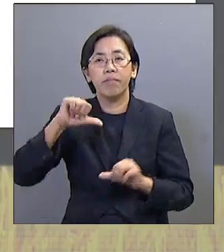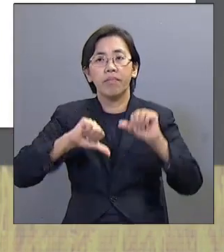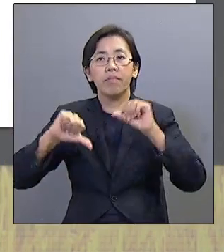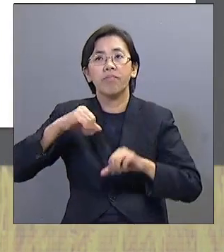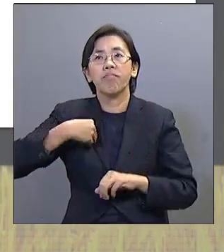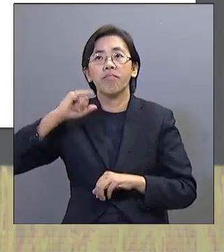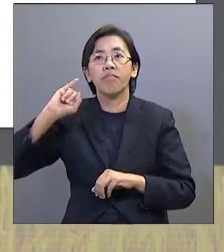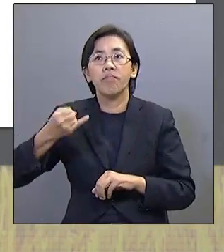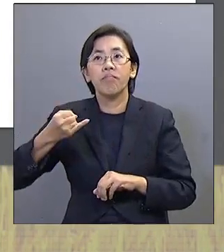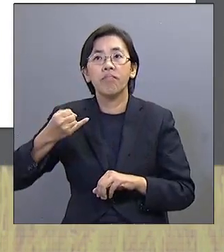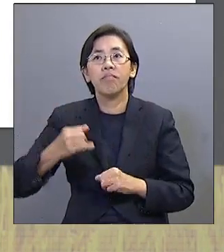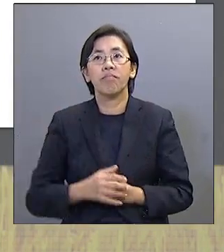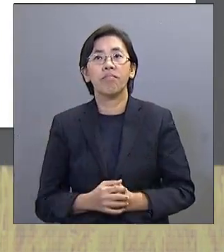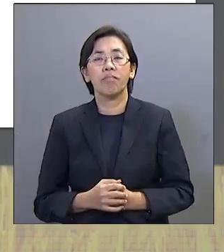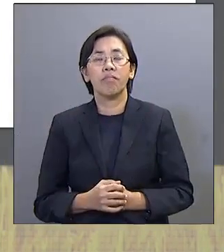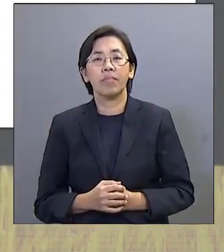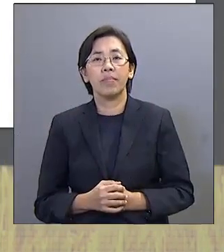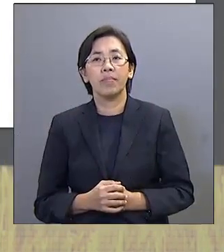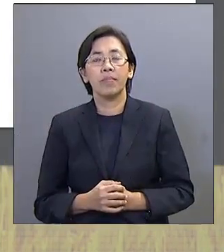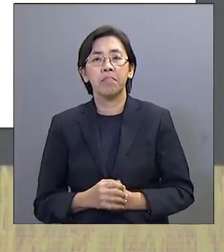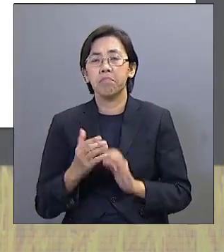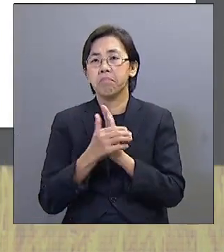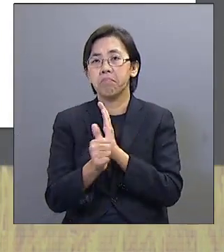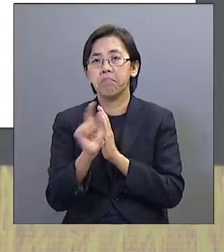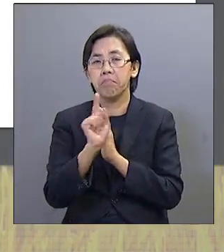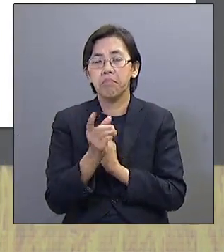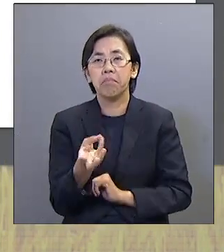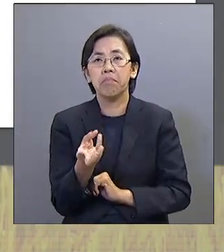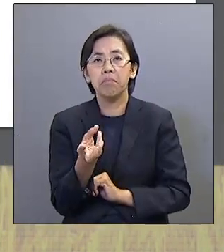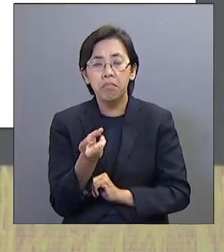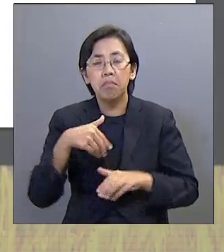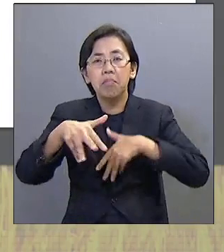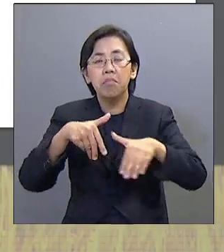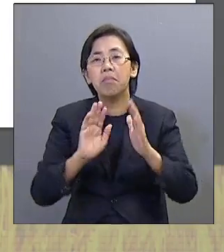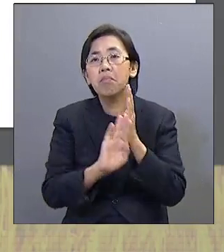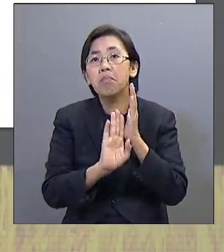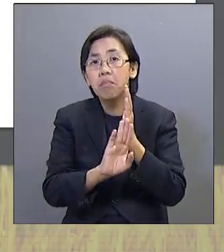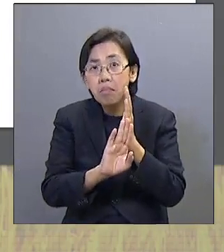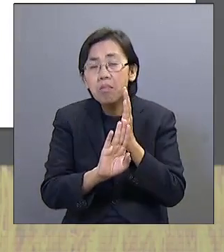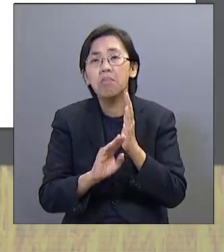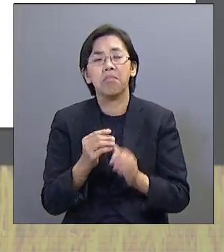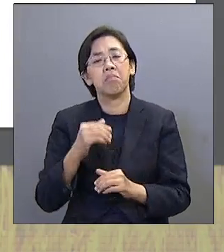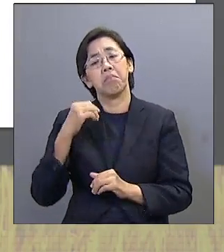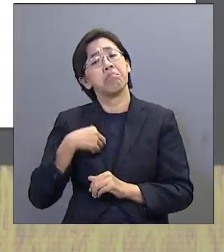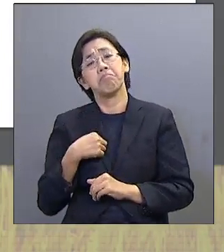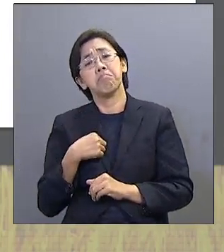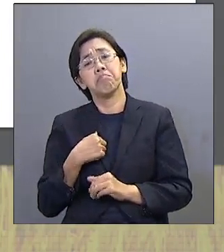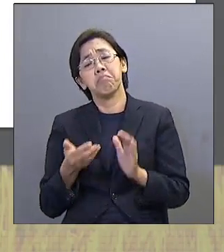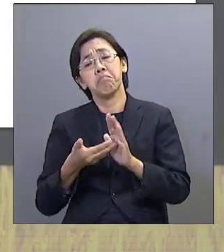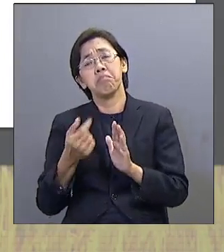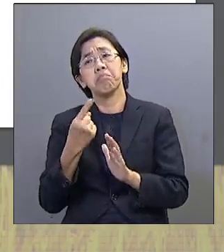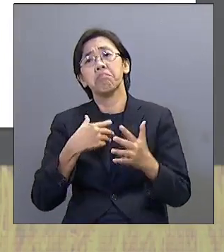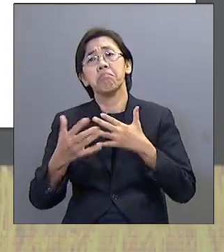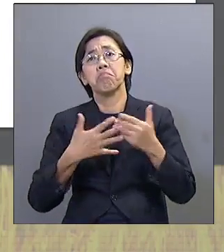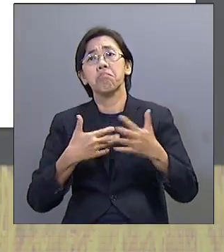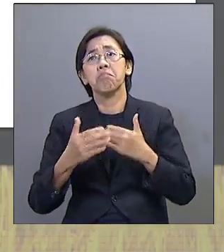จุฬาลงกรณ์มหาวิทยาลัยซึ่งมีความเชี่ยวชาญเรื่องข้าวพื้นเมืองค่ะอาจารย์เป็นอีกคนนึงที่ไม่ได้สนใจกับ 1คะแนนที่